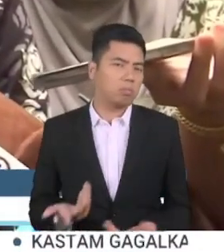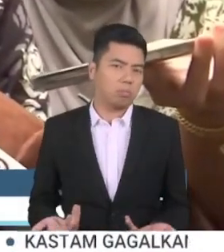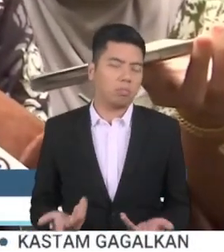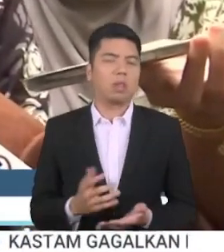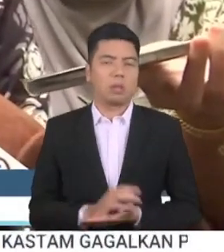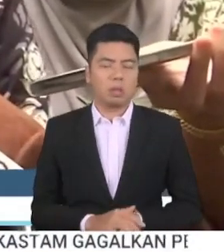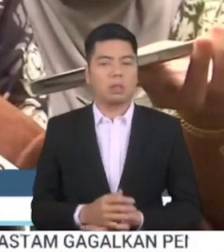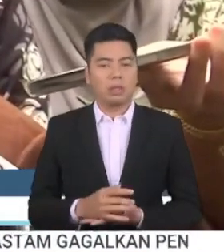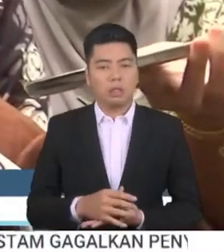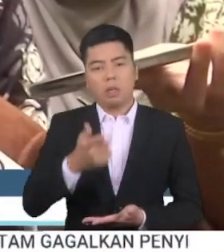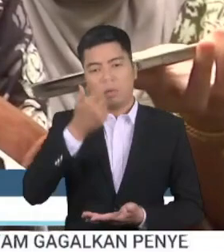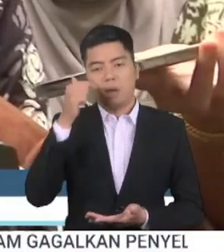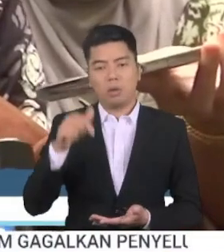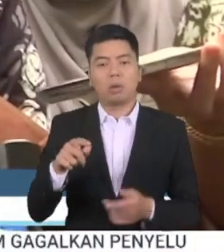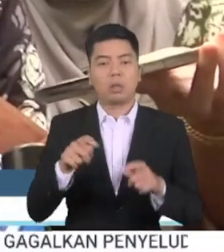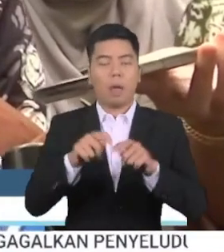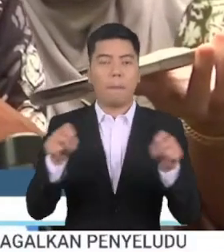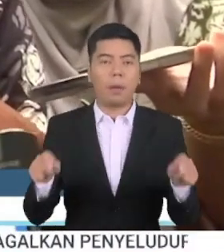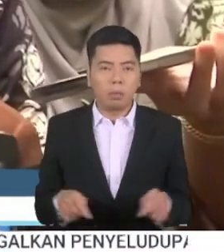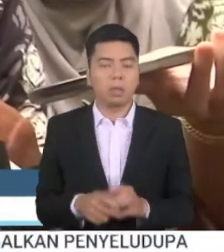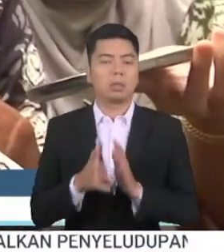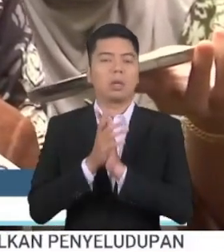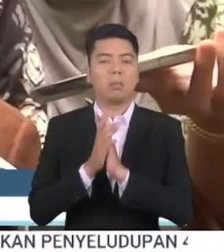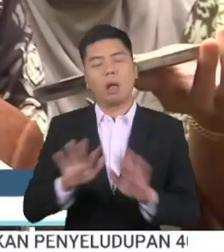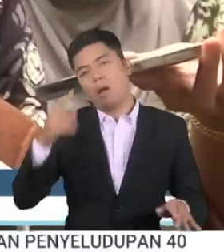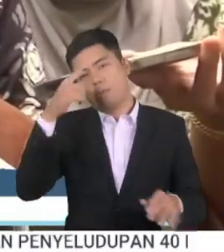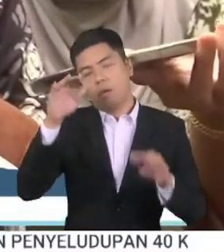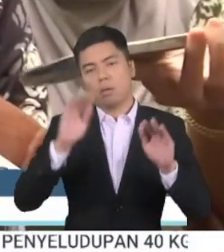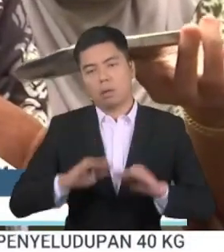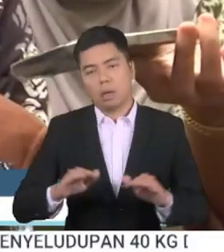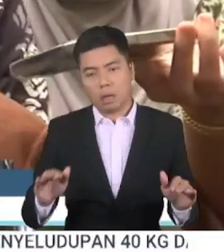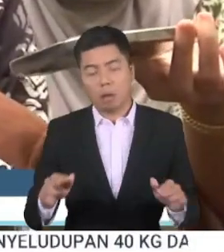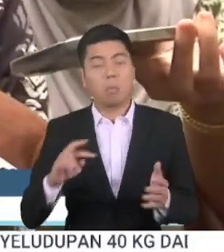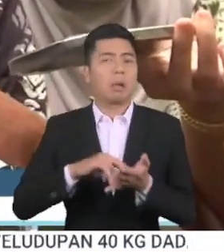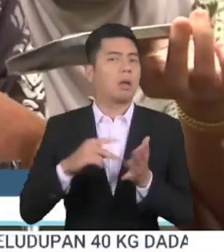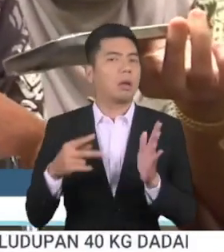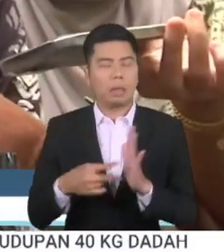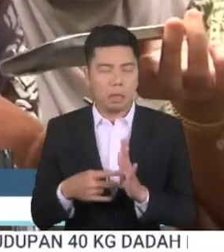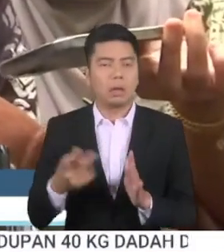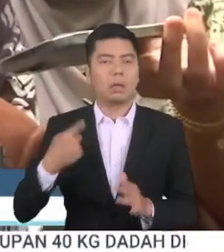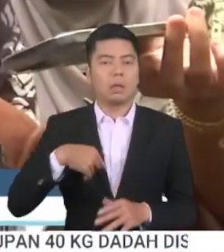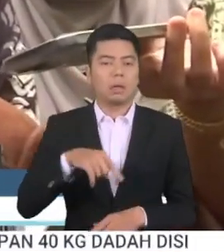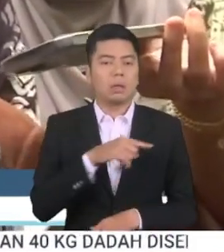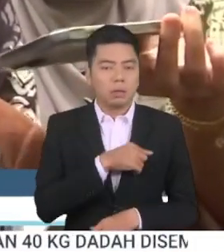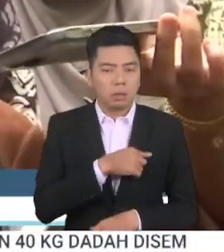sembarangan. Sebab itu tempat itu dikatakan tempat selamat. Bila kita tempat selamat itu, kita